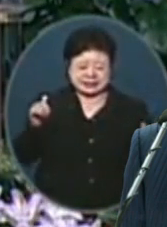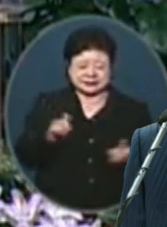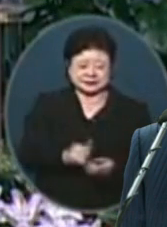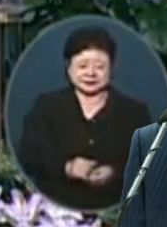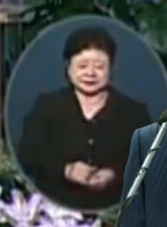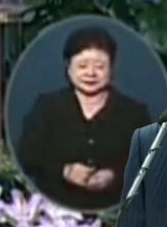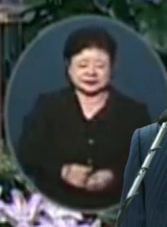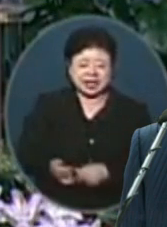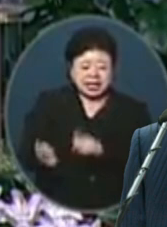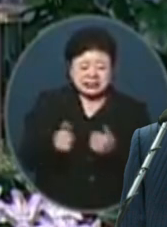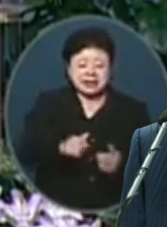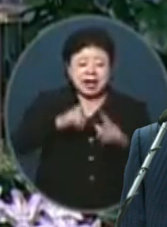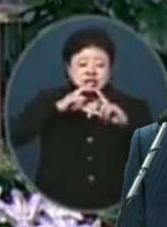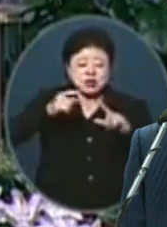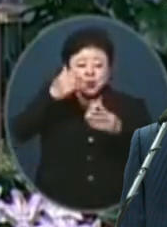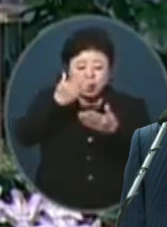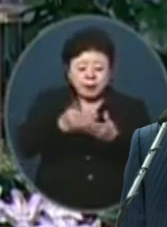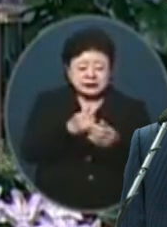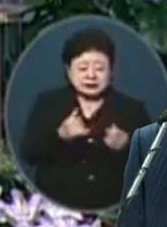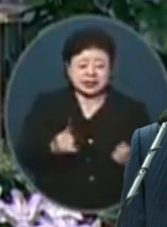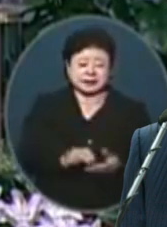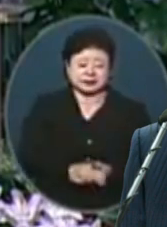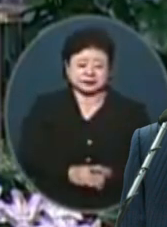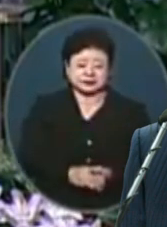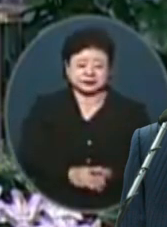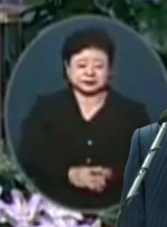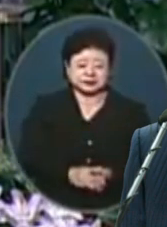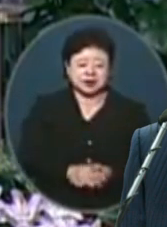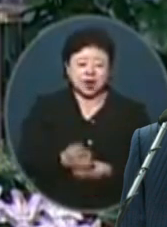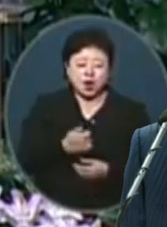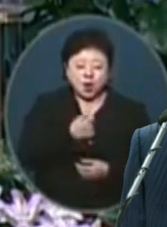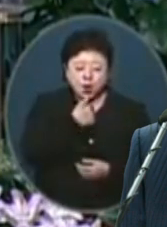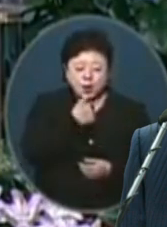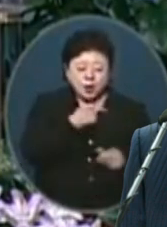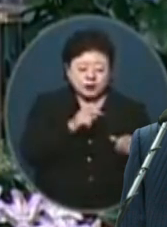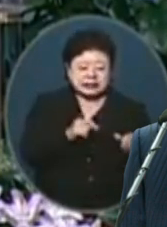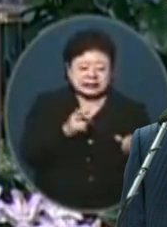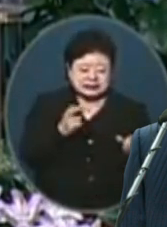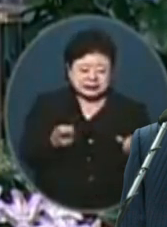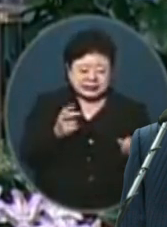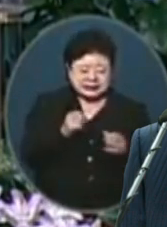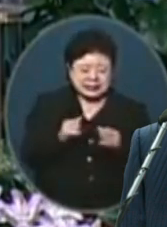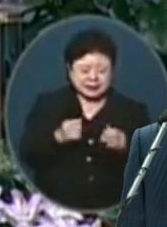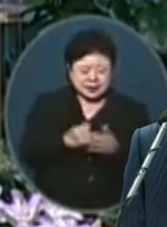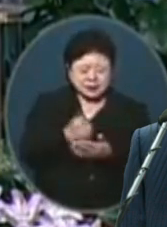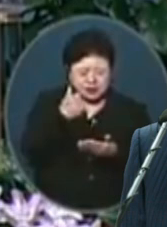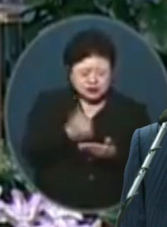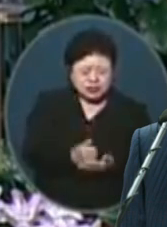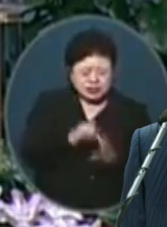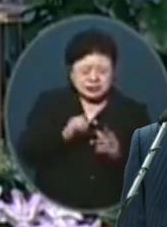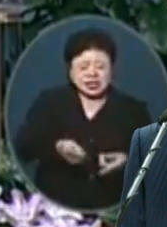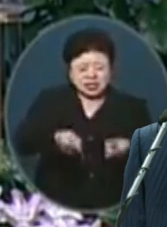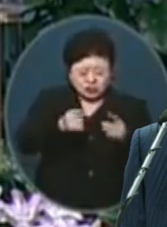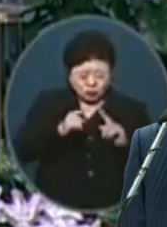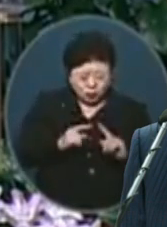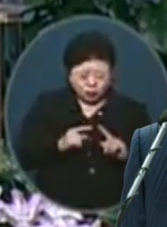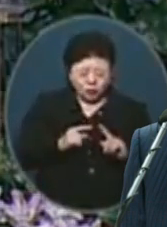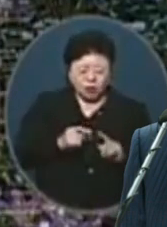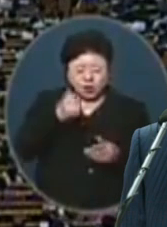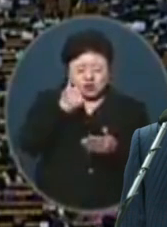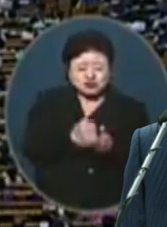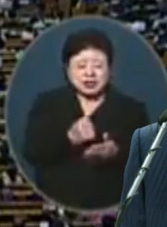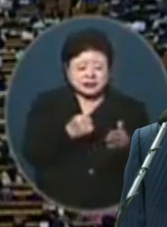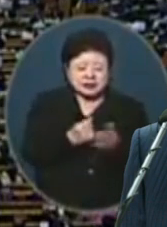받은 사람들인 겁니다. 로마서 5장 12절에 보면 그러므로 한 사람으로 말미암아 죄가 세상에 들어오고